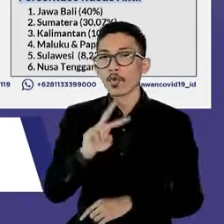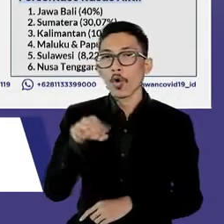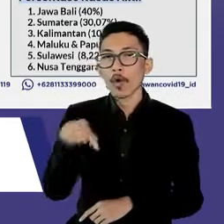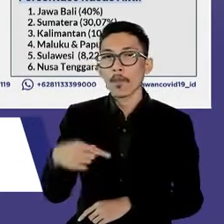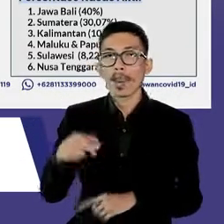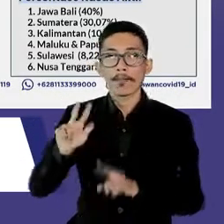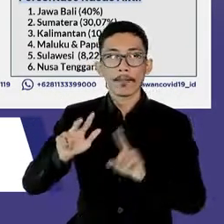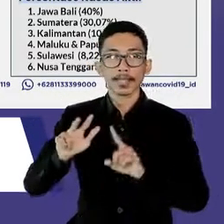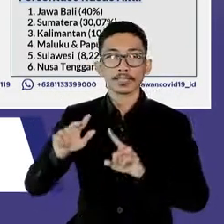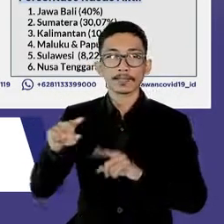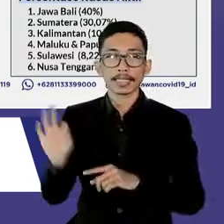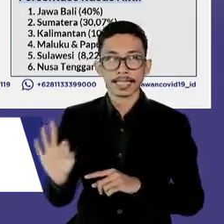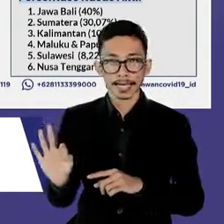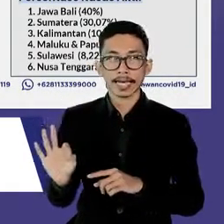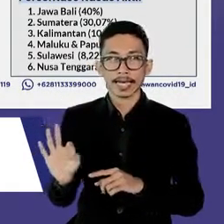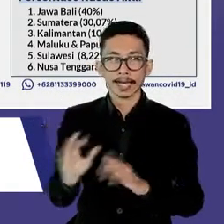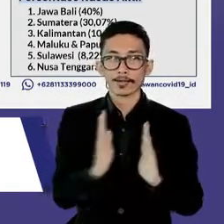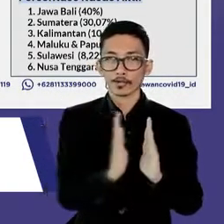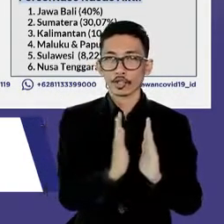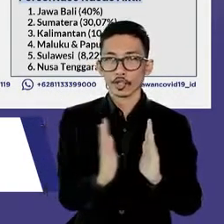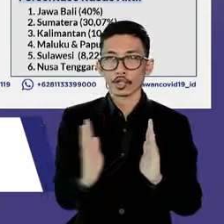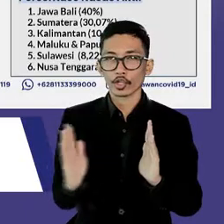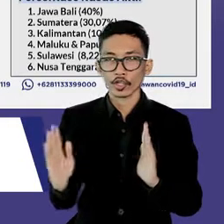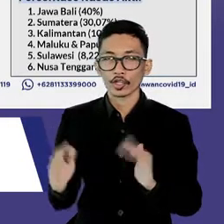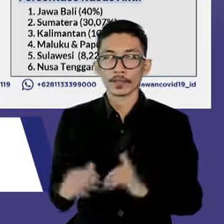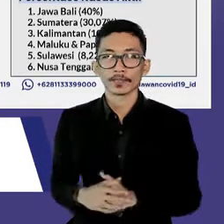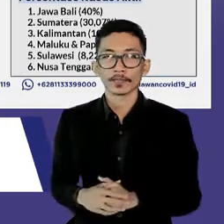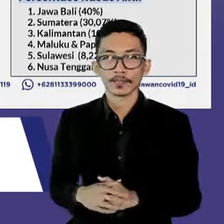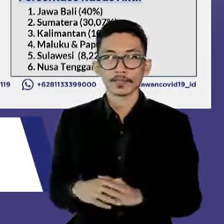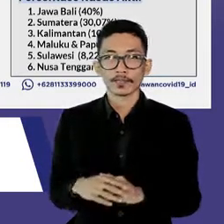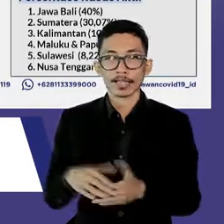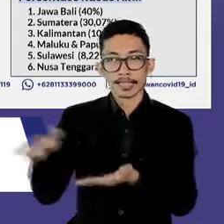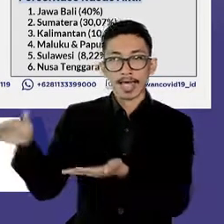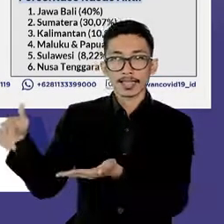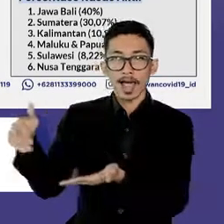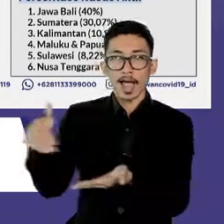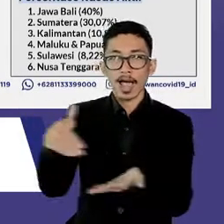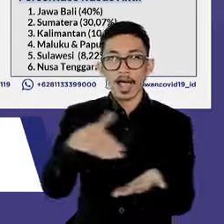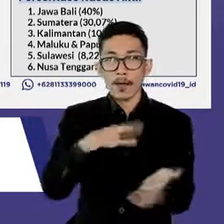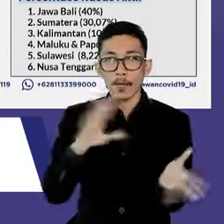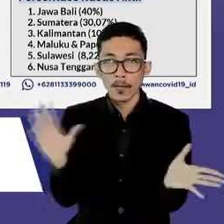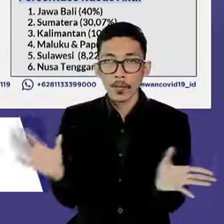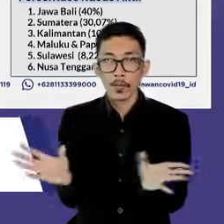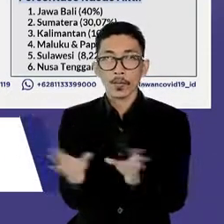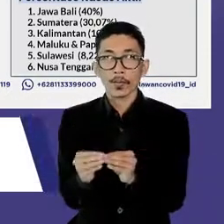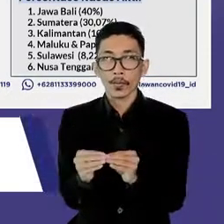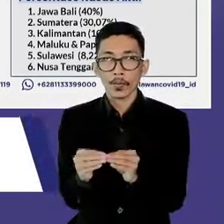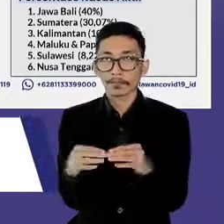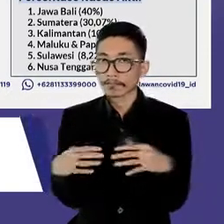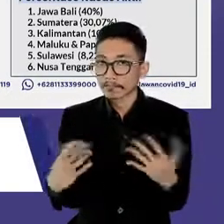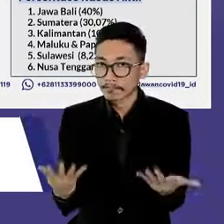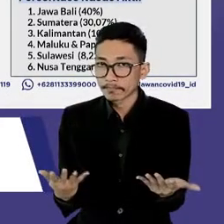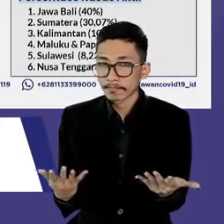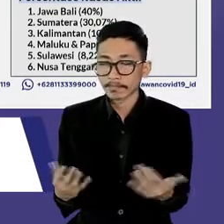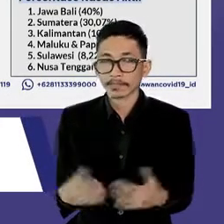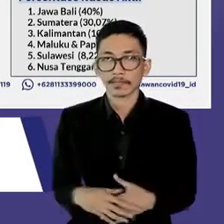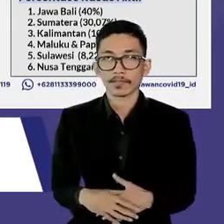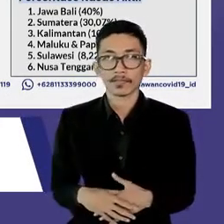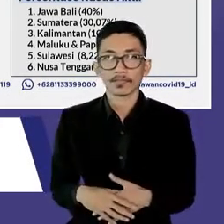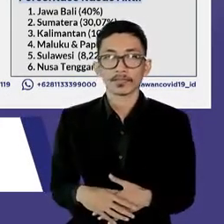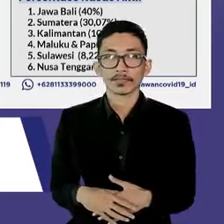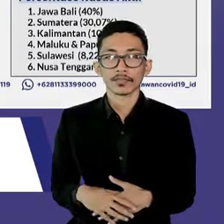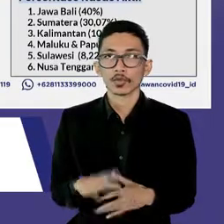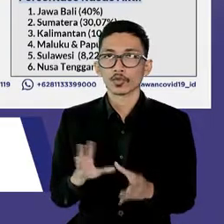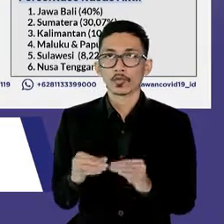persen dari data coffee 1910 ini Hai dapat disimpulkan bahwa penyumbang